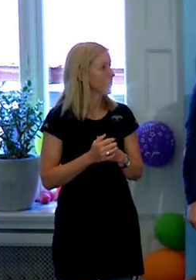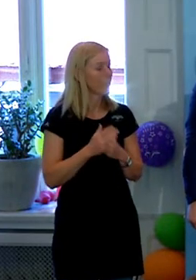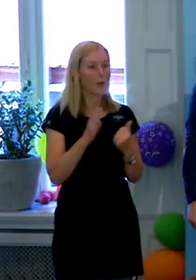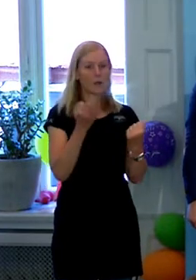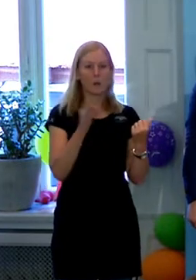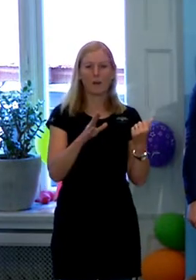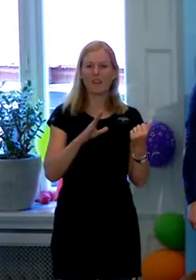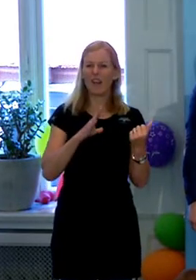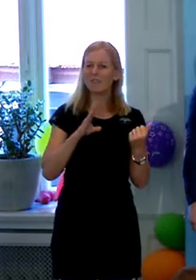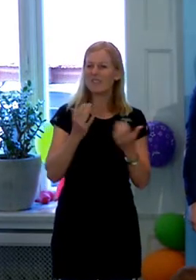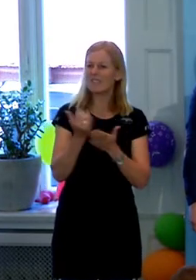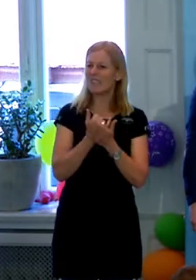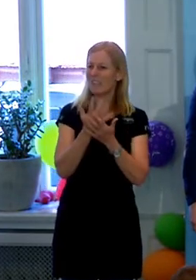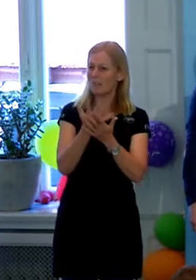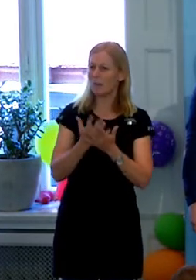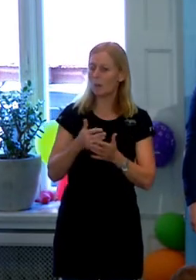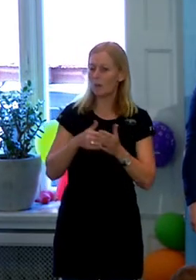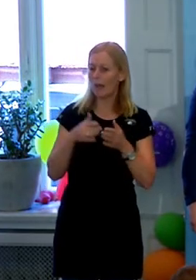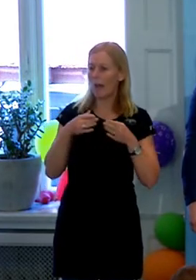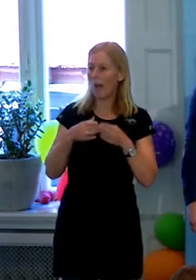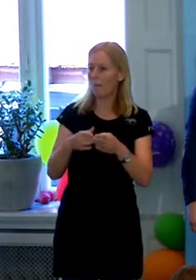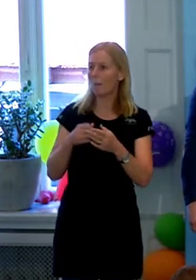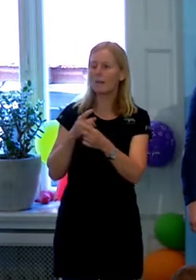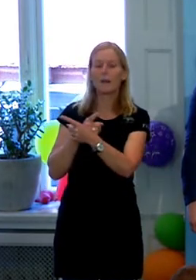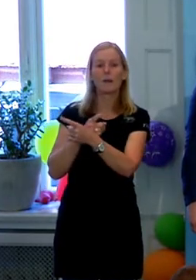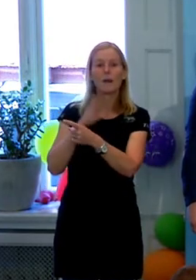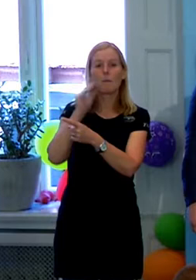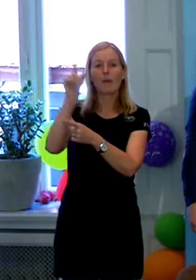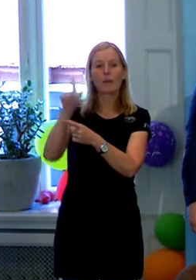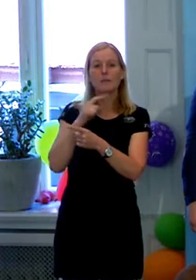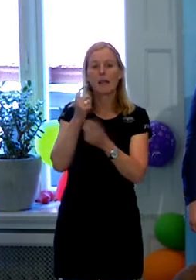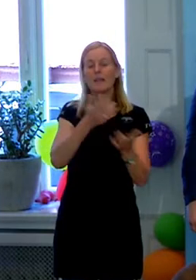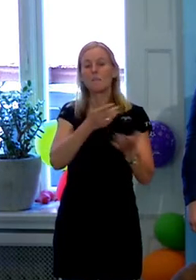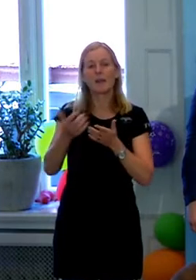Johan, ingen infrastruktur till hamnarna?